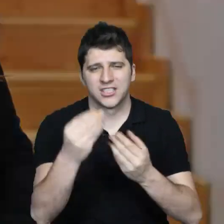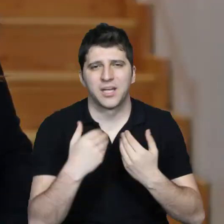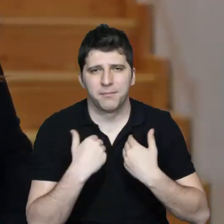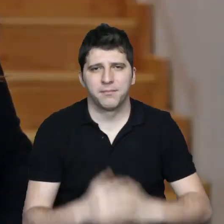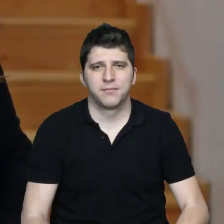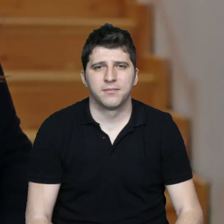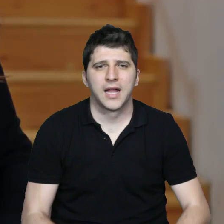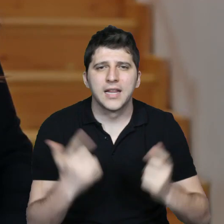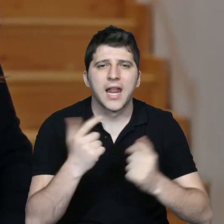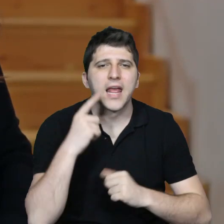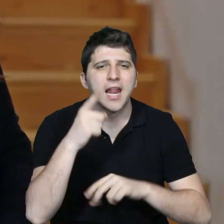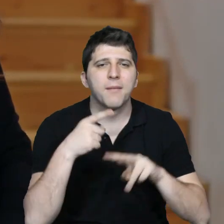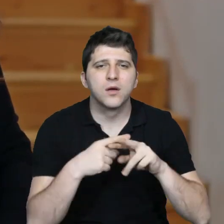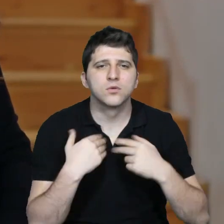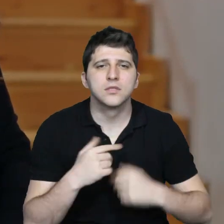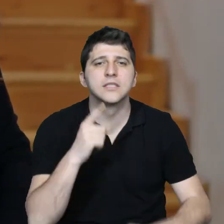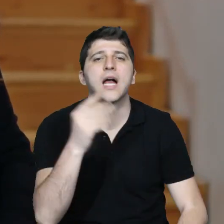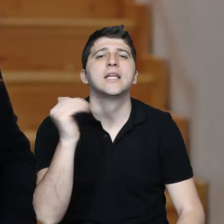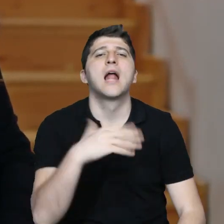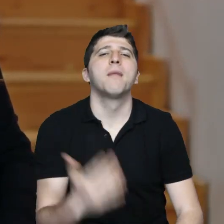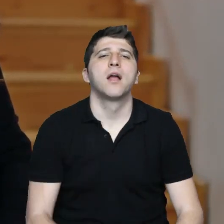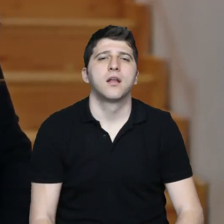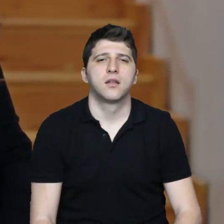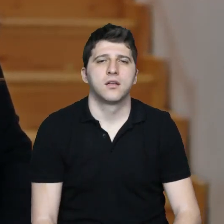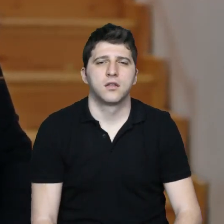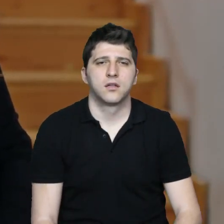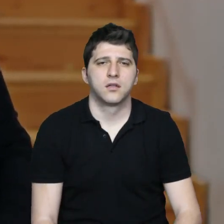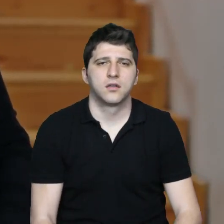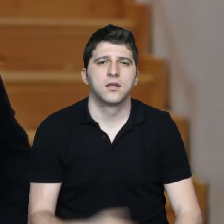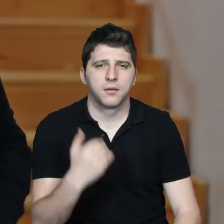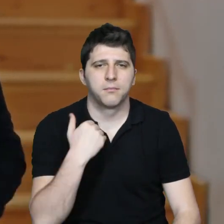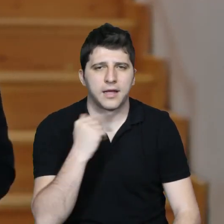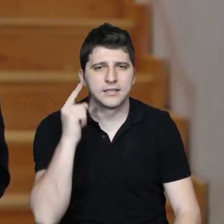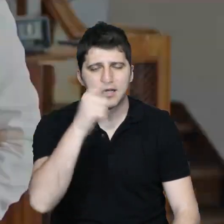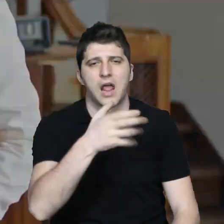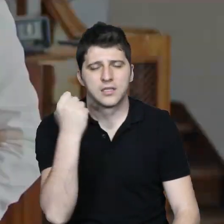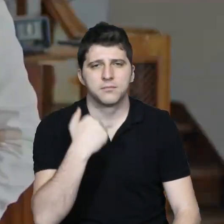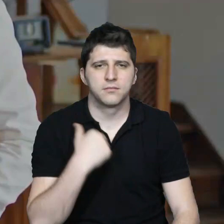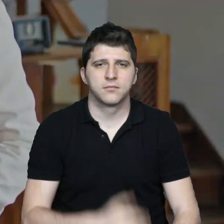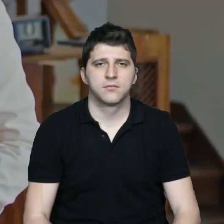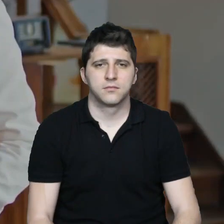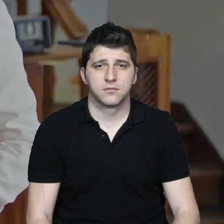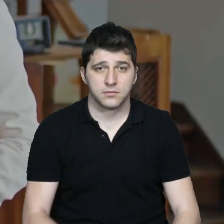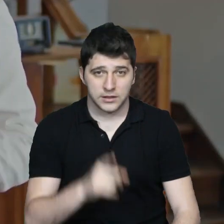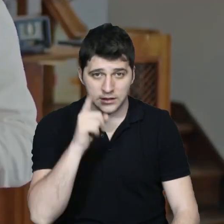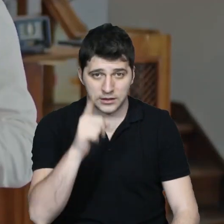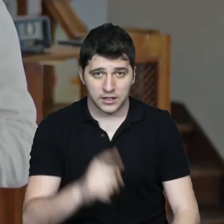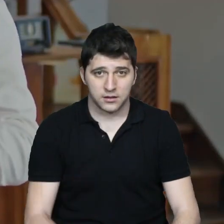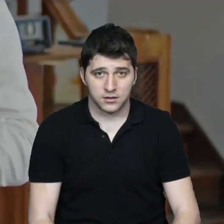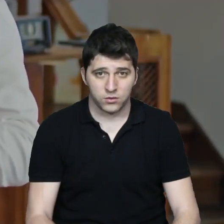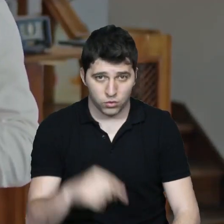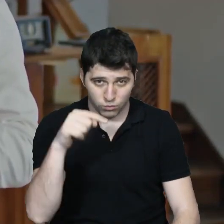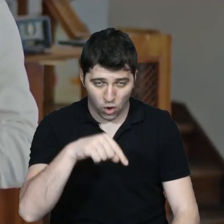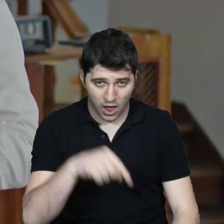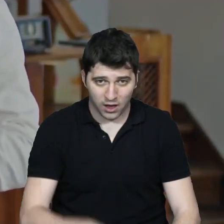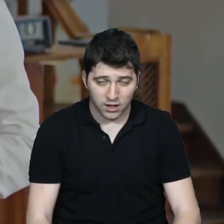ben. Nereye geleyim Aysu'm? Sen gelme. Ben gelir kendim alırım. Sen?